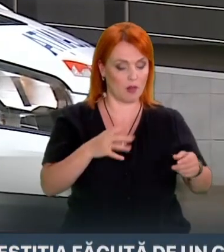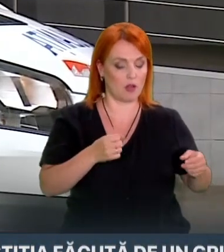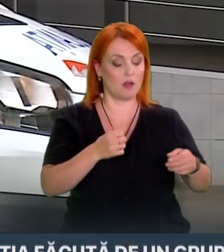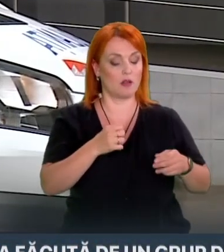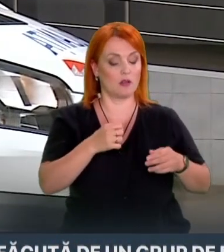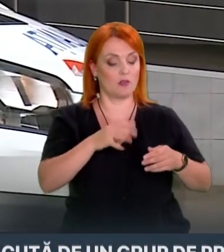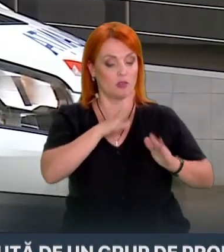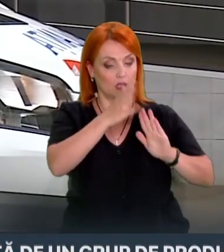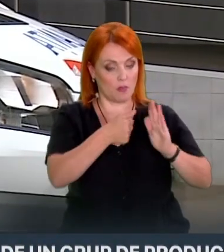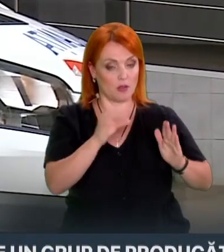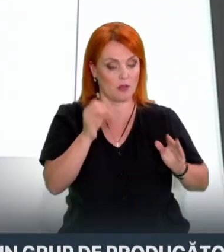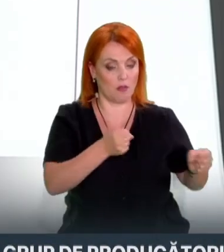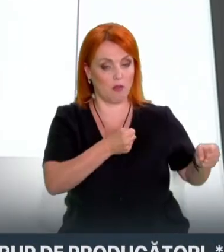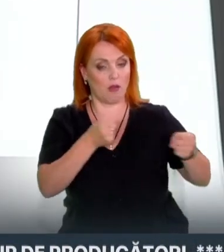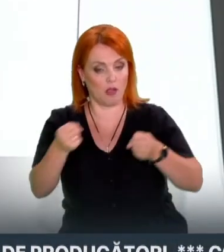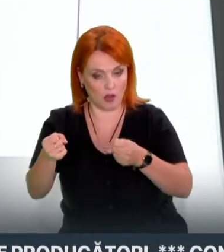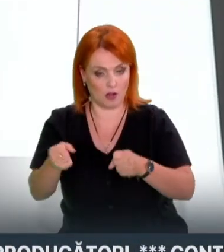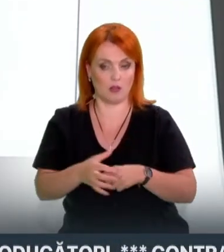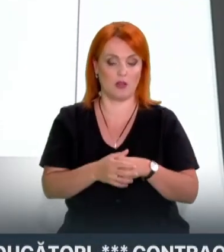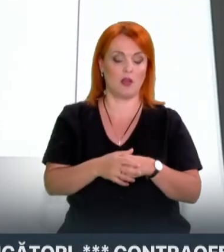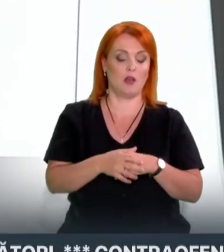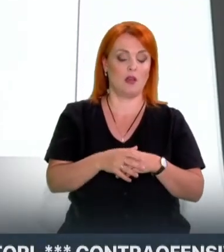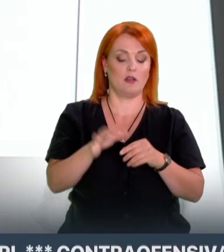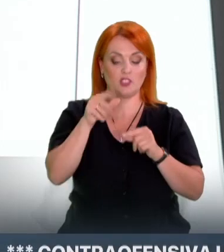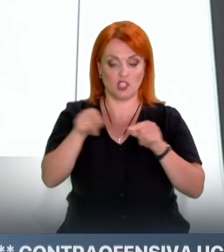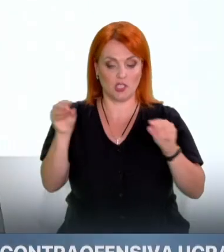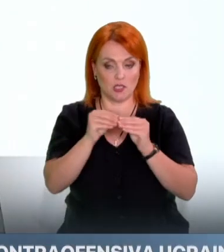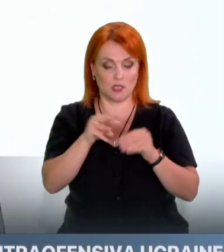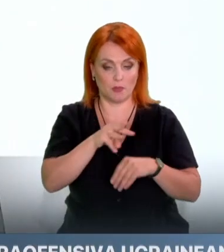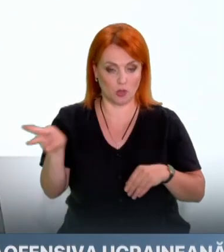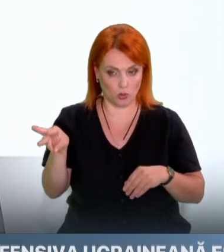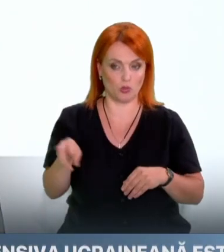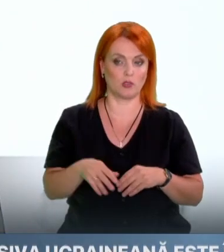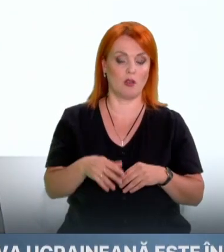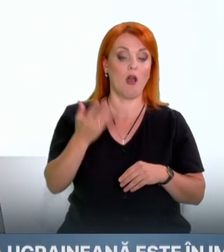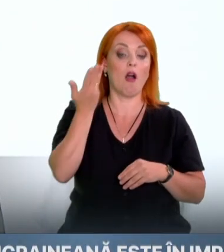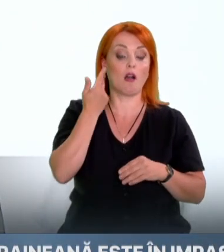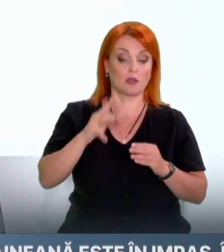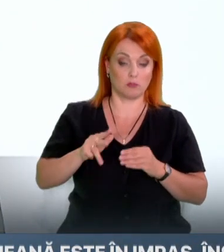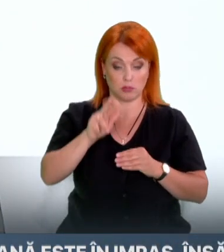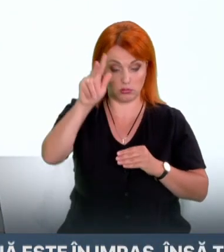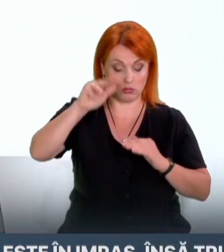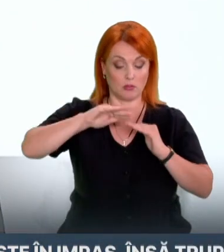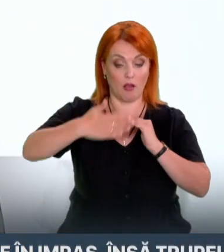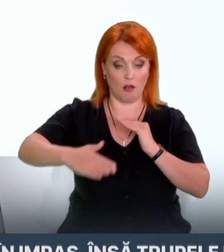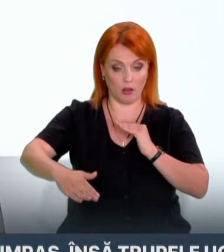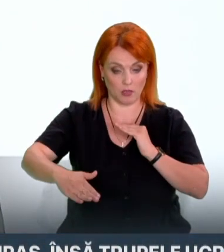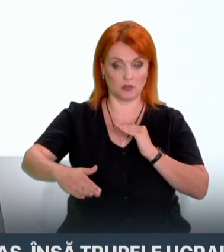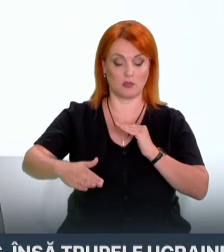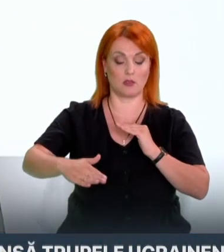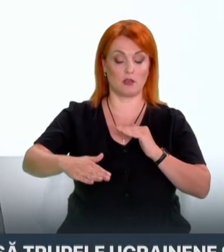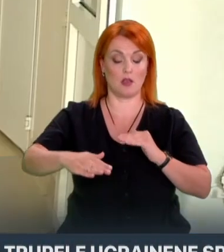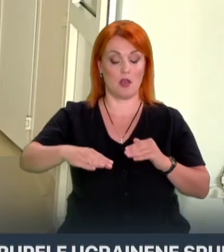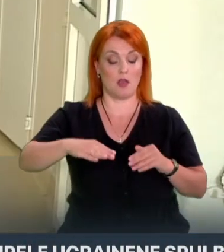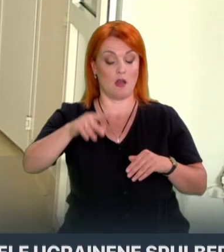Botanica a sosit în 10 minute, depistând solicitantul în stradă, la scara blocului. Ulterior, pacientul a fost urcat